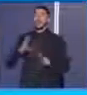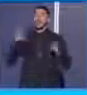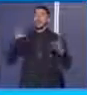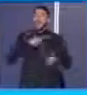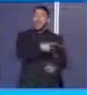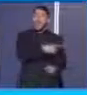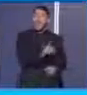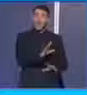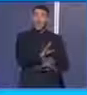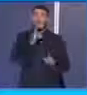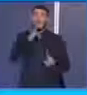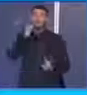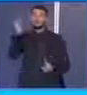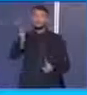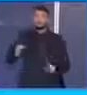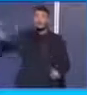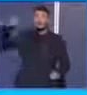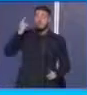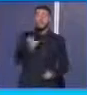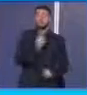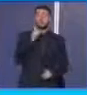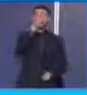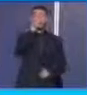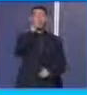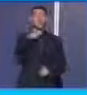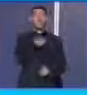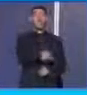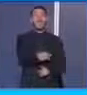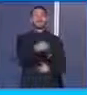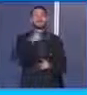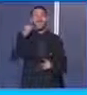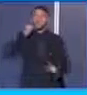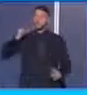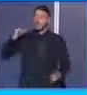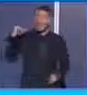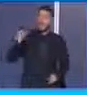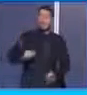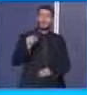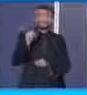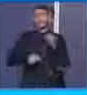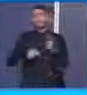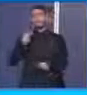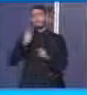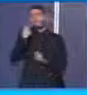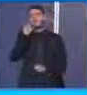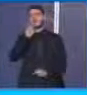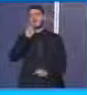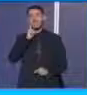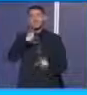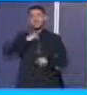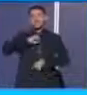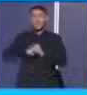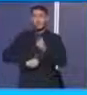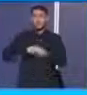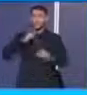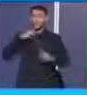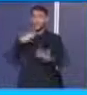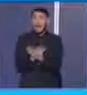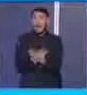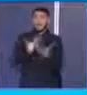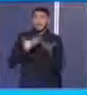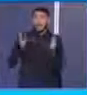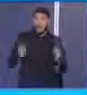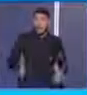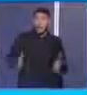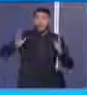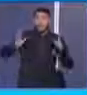είναι η μεγαλύτερη δυσκολία και η αγωνία των γυναικών. Πρέπει κάθε φορά να αποδεικνύουν ότι μπορούν, ενώ οι άντρες αρκεί